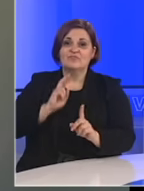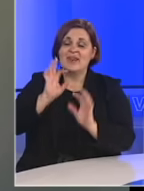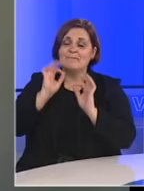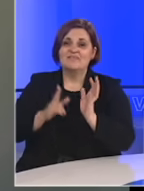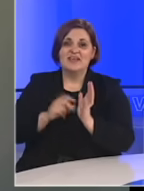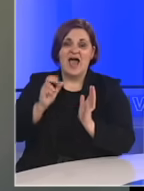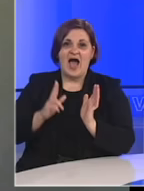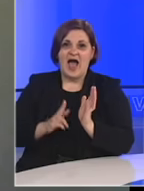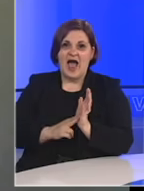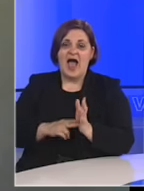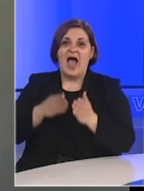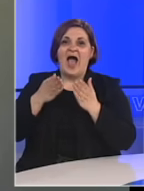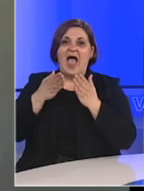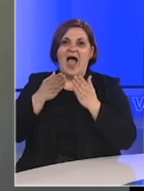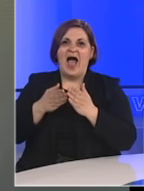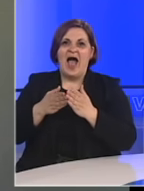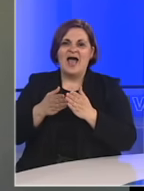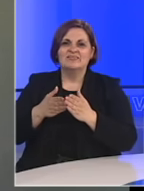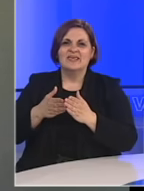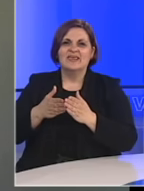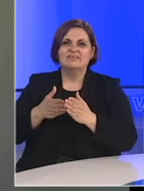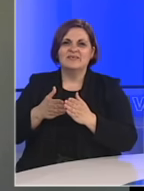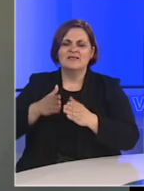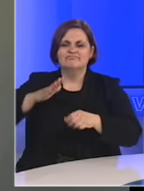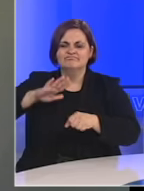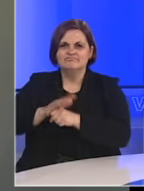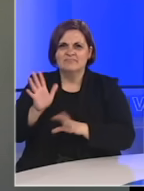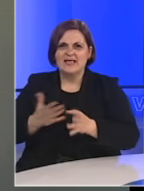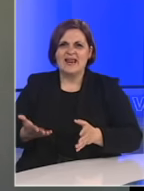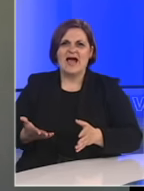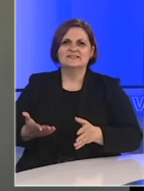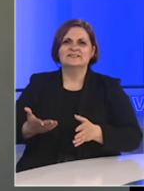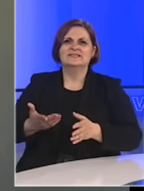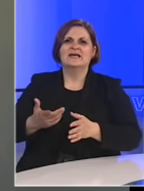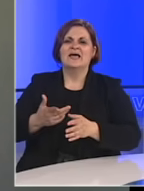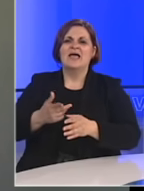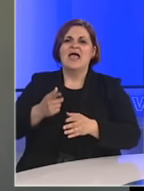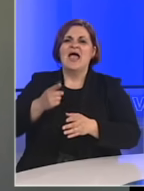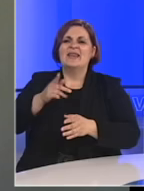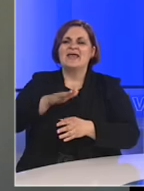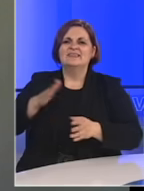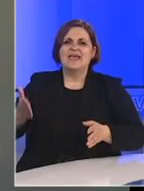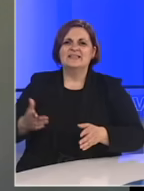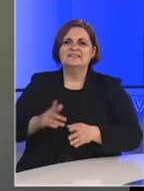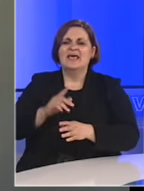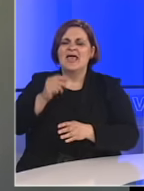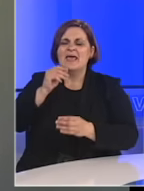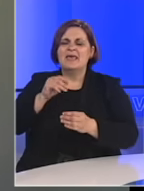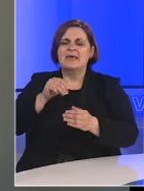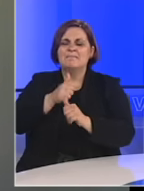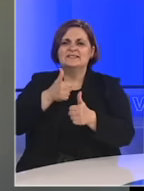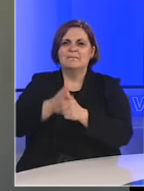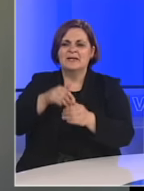pravi način, a to je nasilje nad djecom bez pratnje imigrantima i, nažalost, nasilje